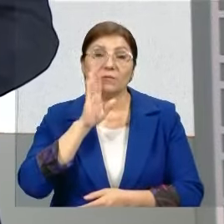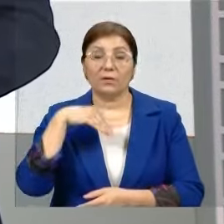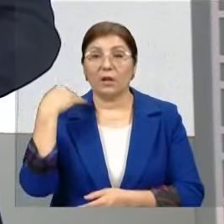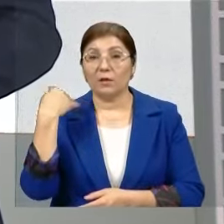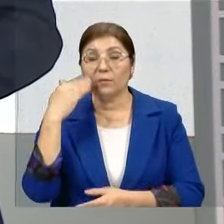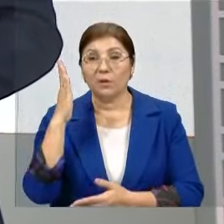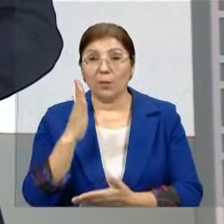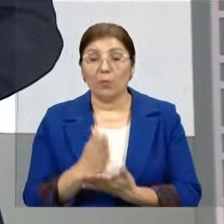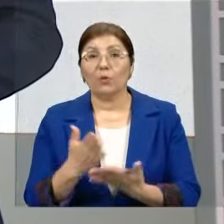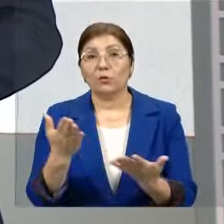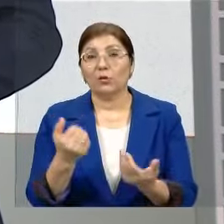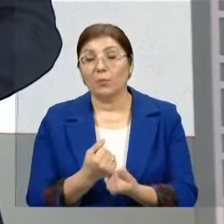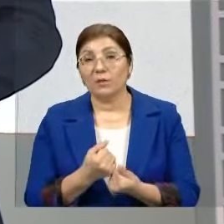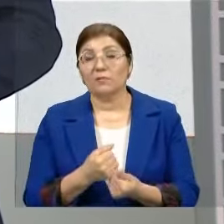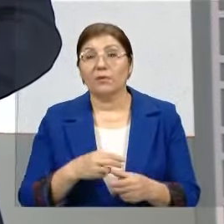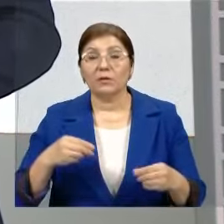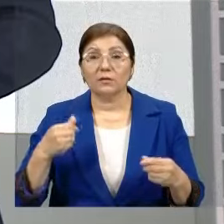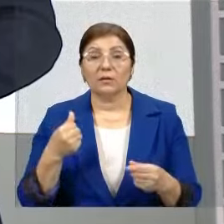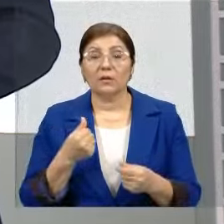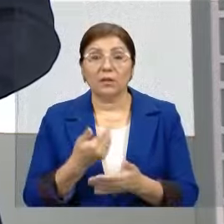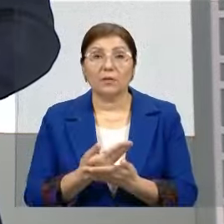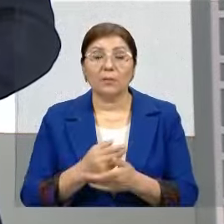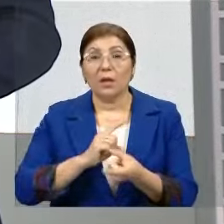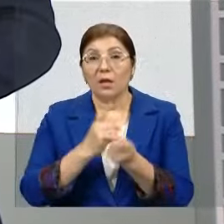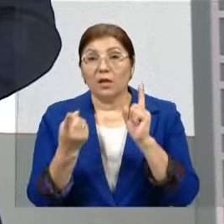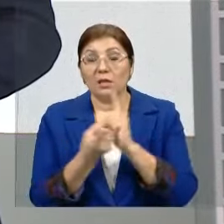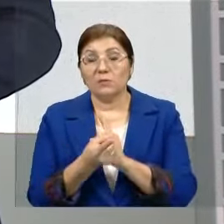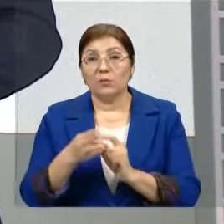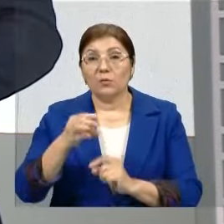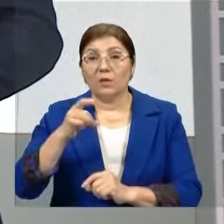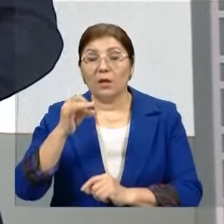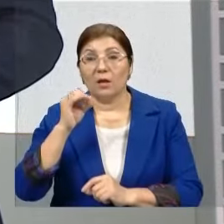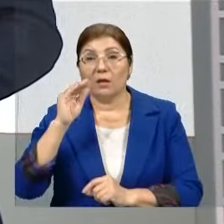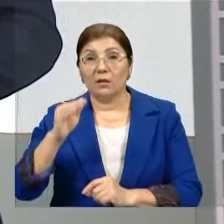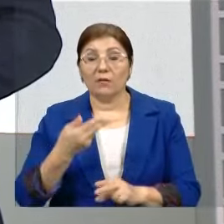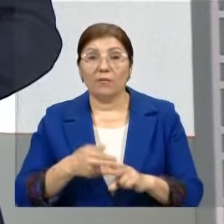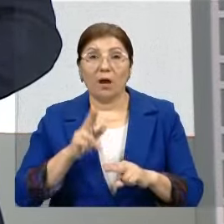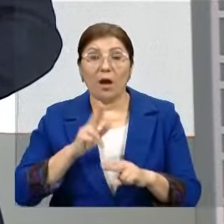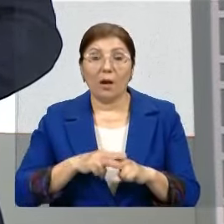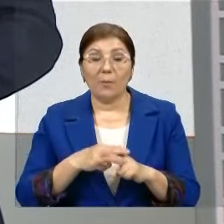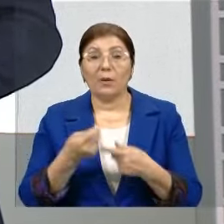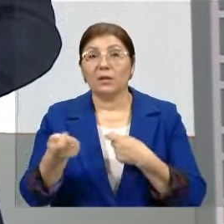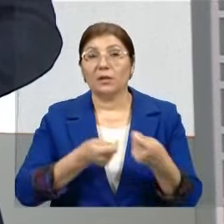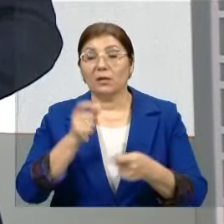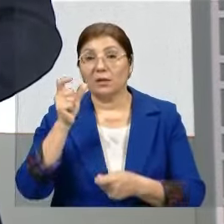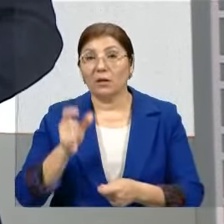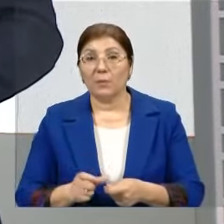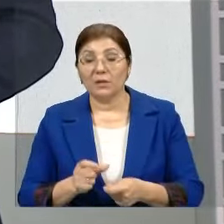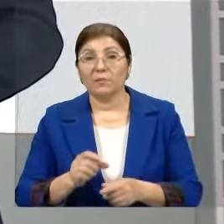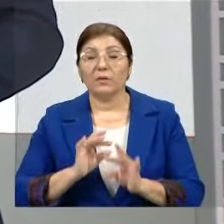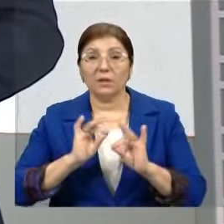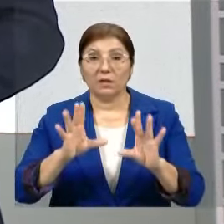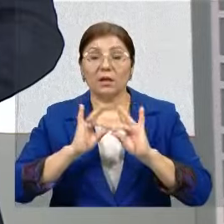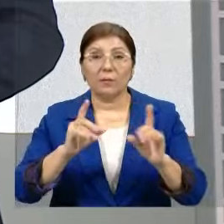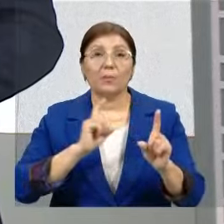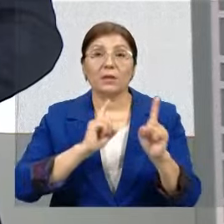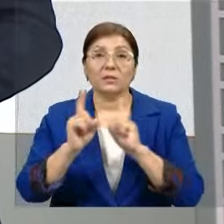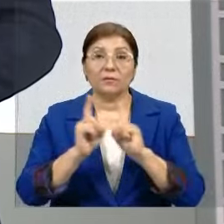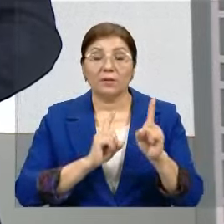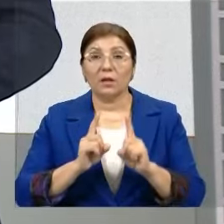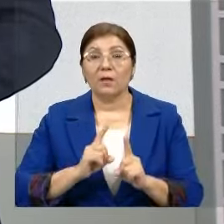будут получать квитанции на оплату услуг по измененному тарифу. Об этом представители антимонопольного ведомства и коммунальщики рассказали на брифинге